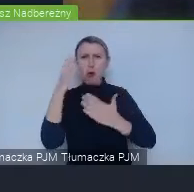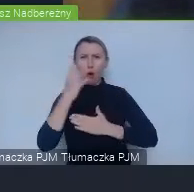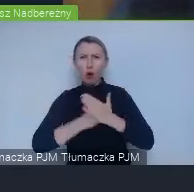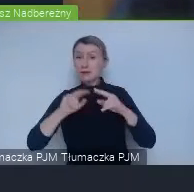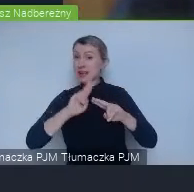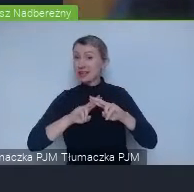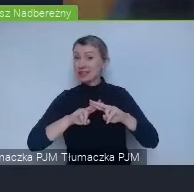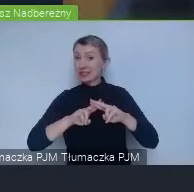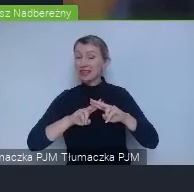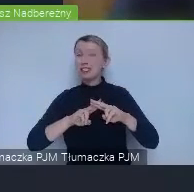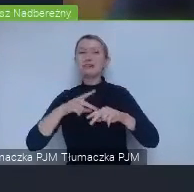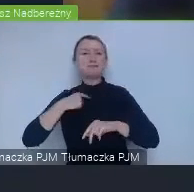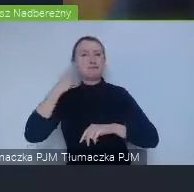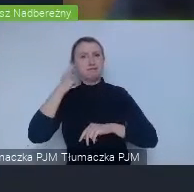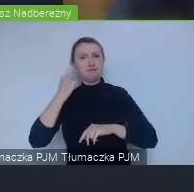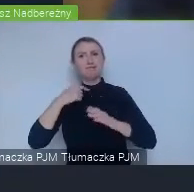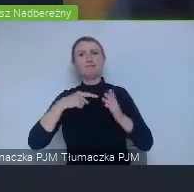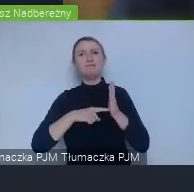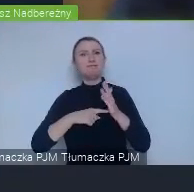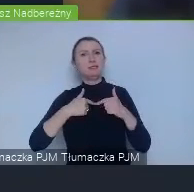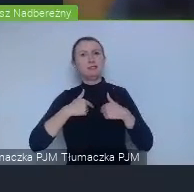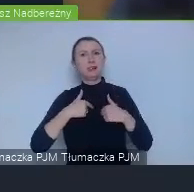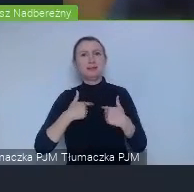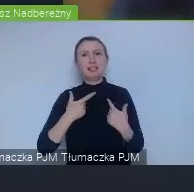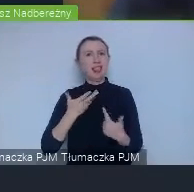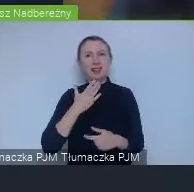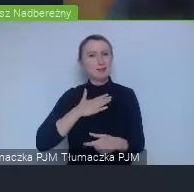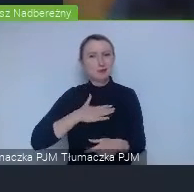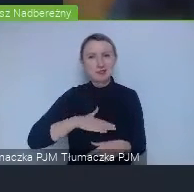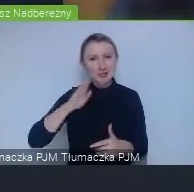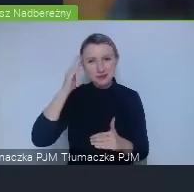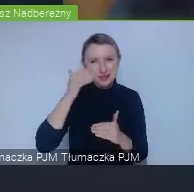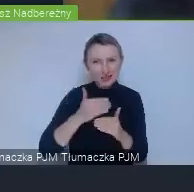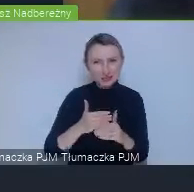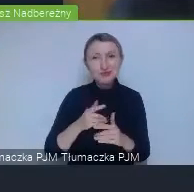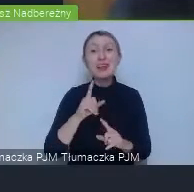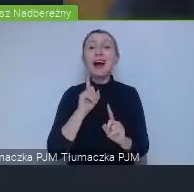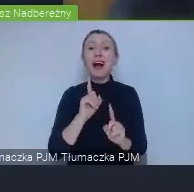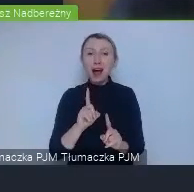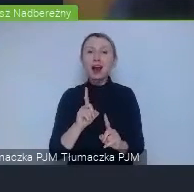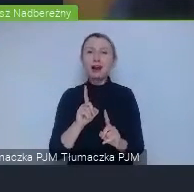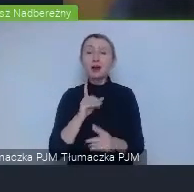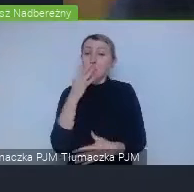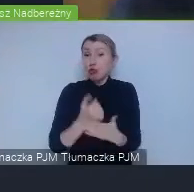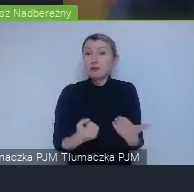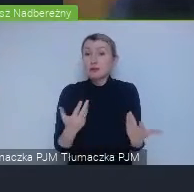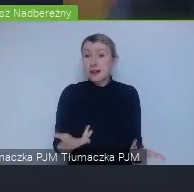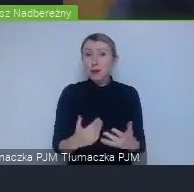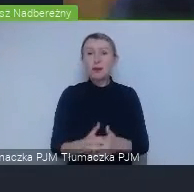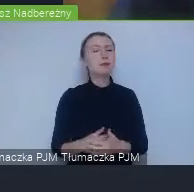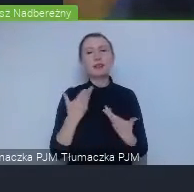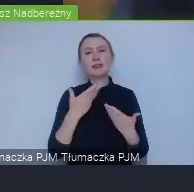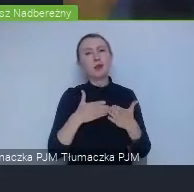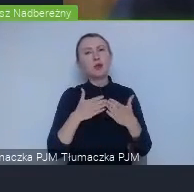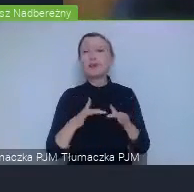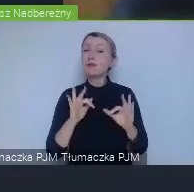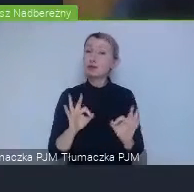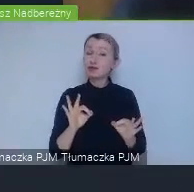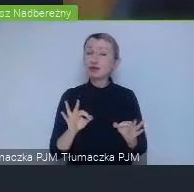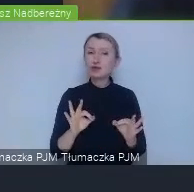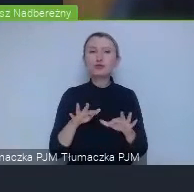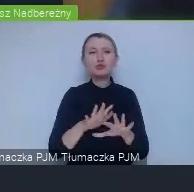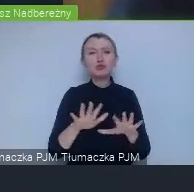narzędzia, to była dla mnie średnio przyjemna noc, ale skorzystałem z tego i nie ukrywam, że dzisiaj